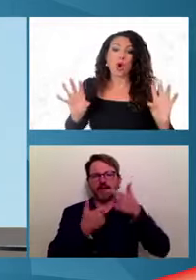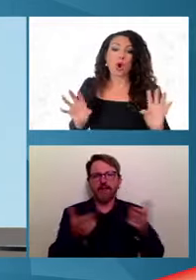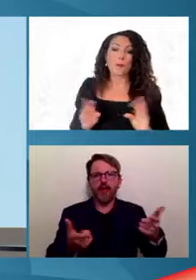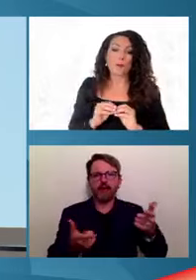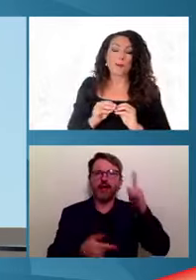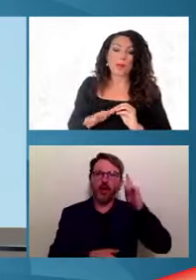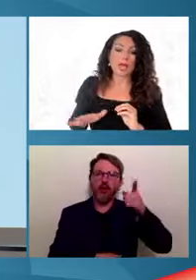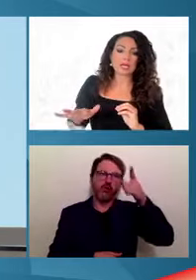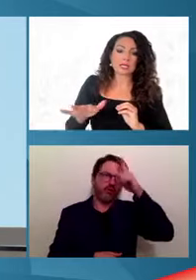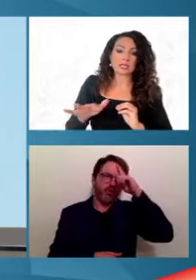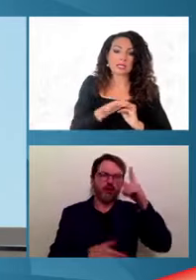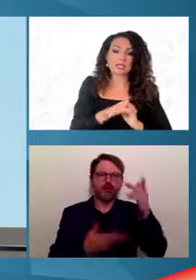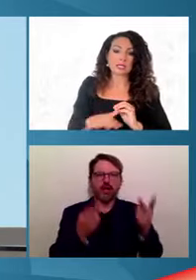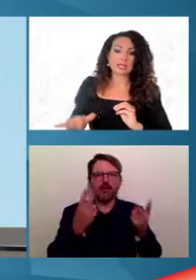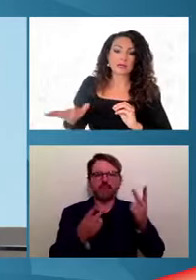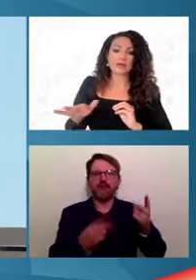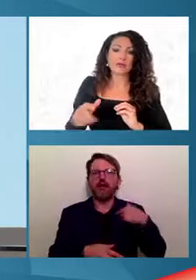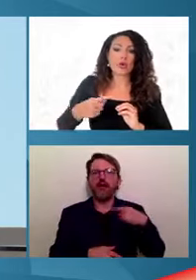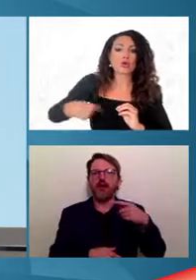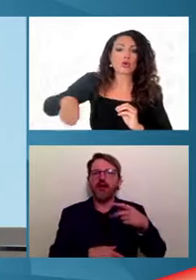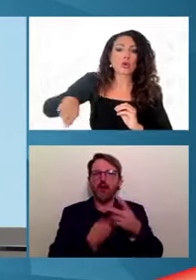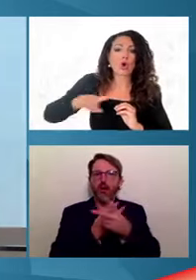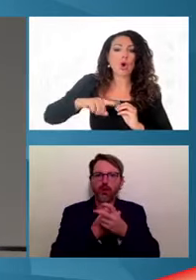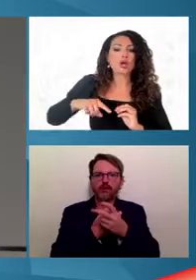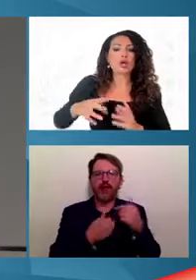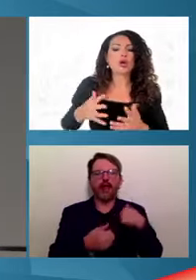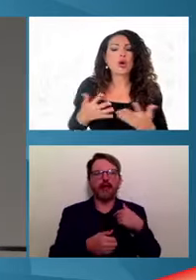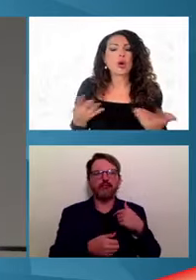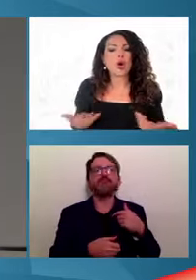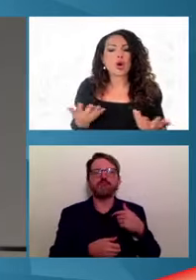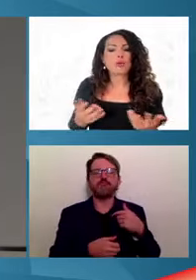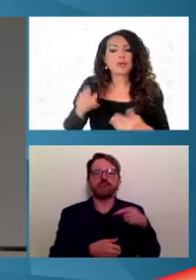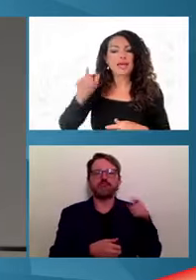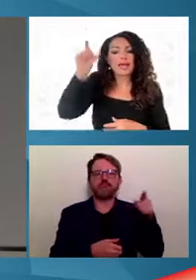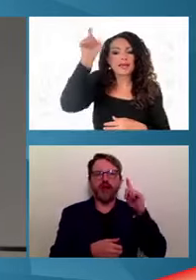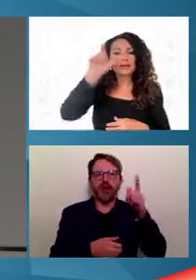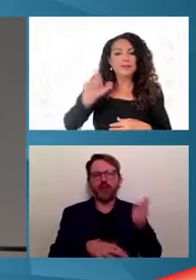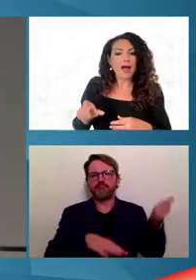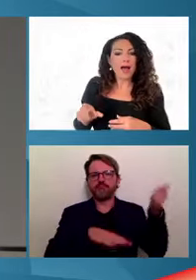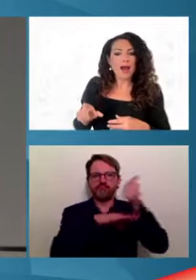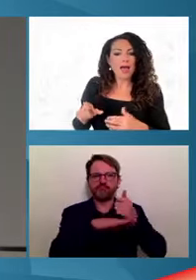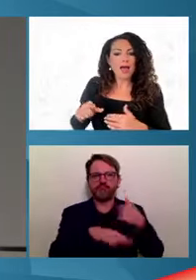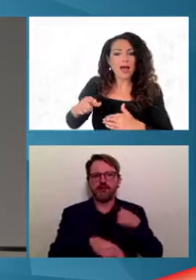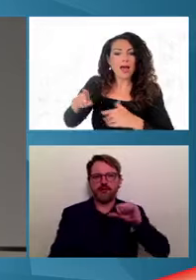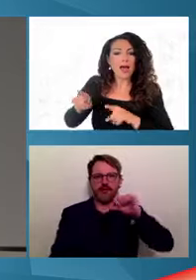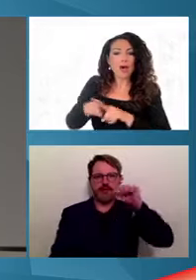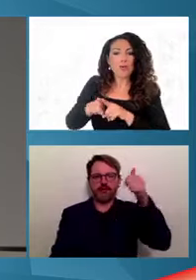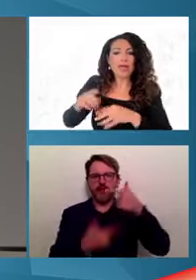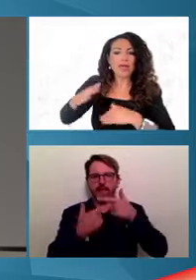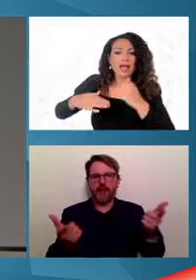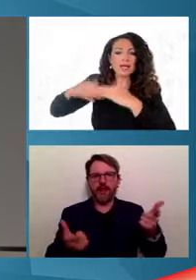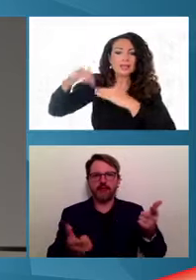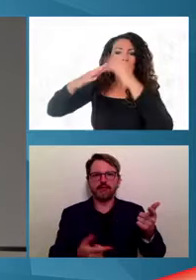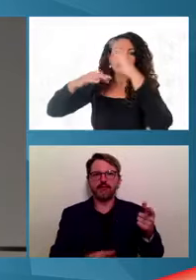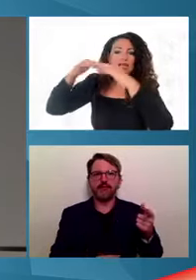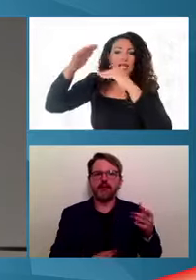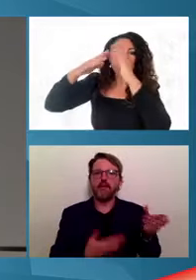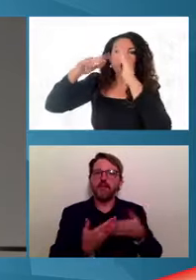Ja, wir haben Salzburg folgt doch mit einem gewissen Respektabstand mit etwas mehr als 46.000